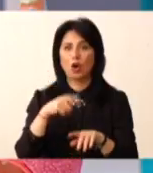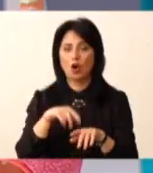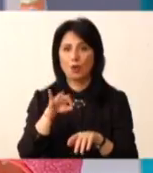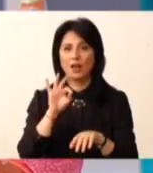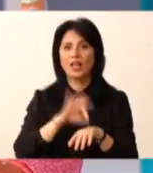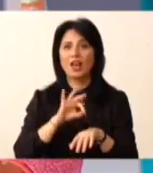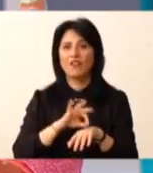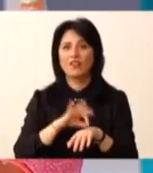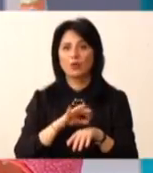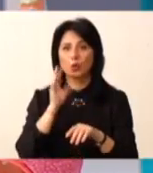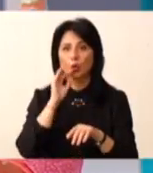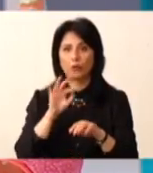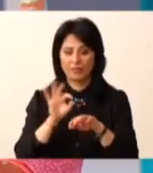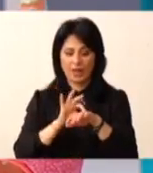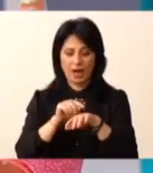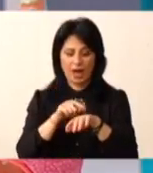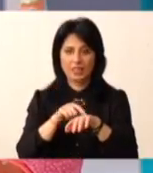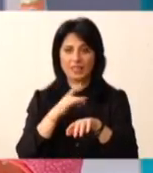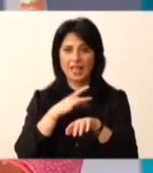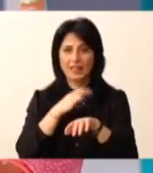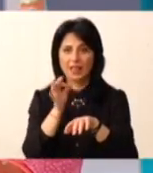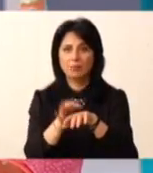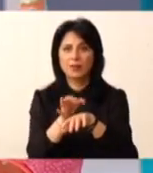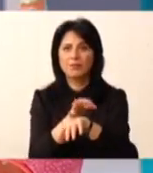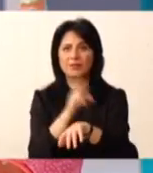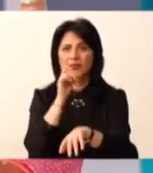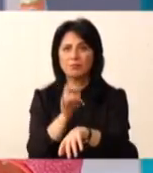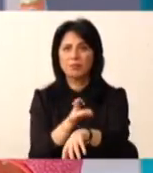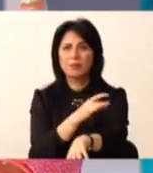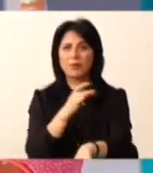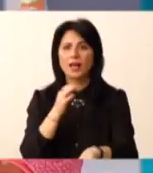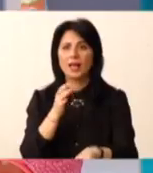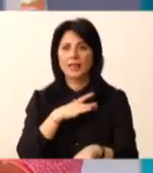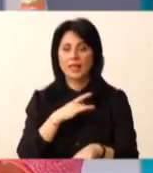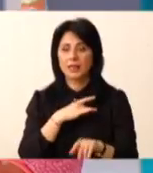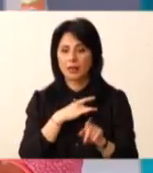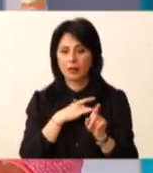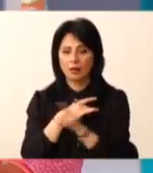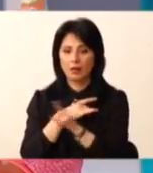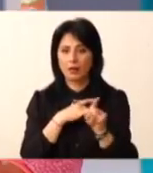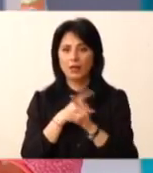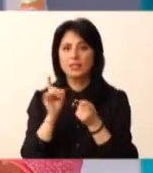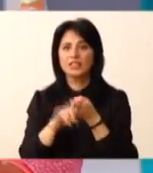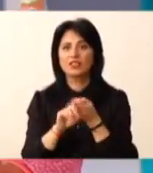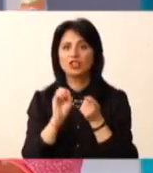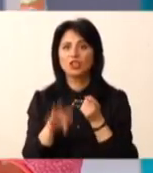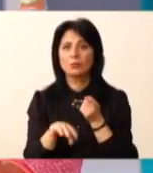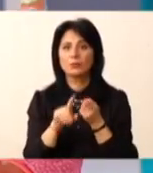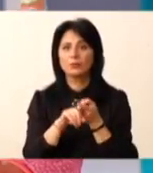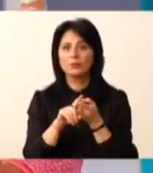აუტოიმუნური დაავადება, როდესაც კანზე ჩნდება თეთრი ლაქები, ყოველთვის ვეძებთ, ხომ არ არის პარალელურად რაიმე სხვა